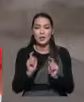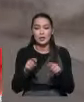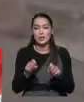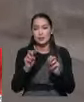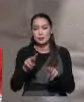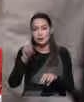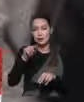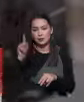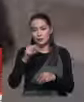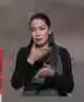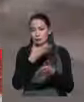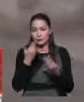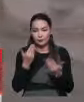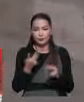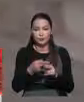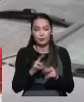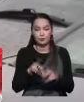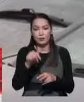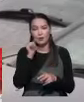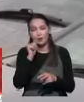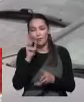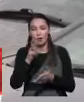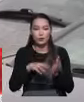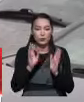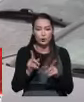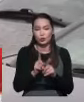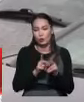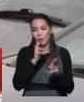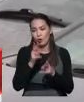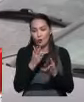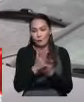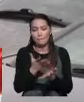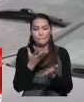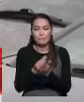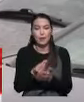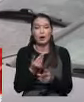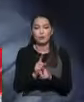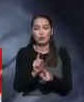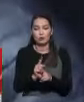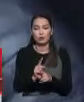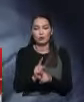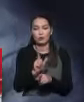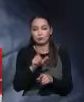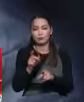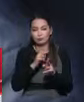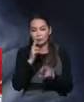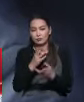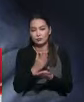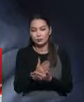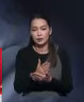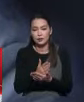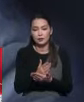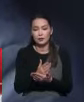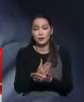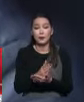дейді тұрғындар. Содан күтпеген жерден айыппұл келетініне шағым айтты. Ақылы апта тұрақты қолдайтындар санаулы. Платный парковкалар